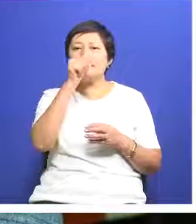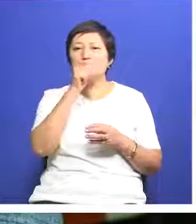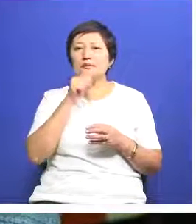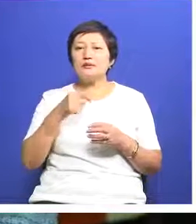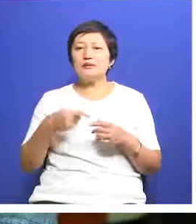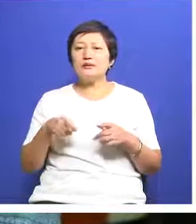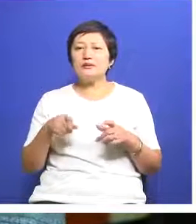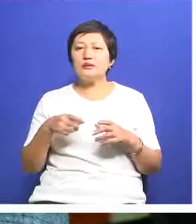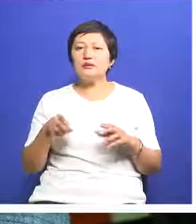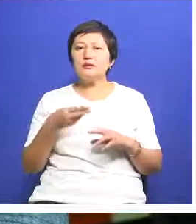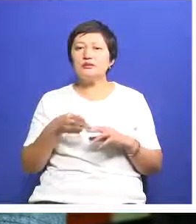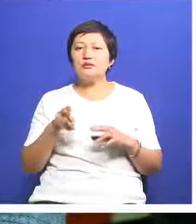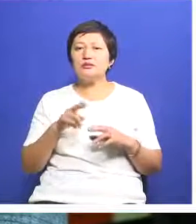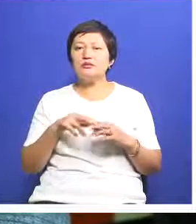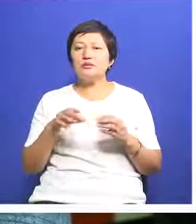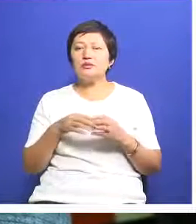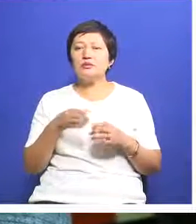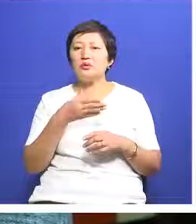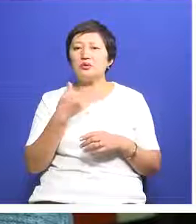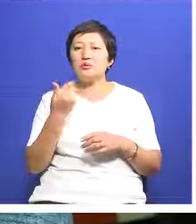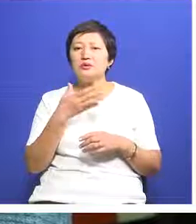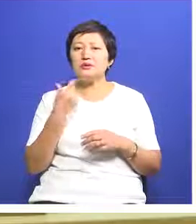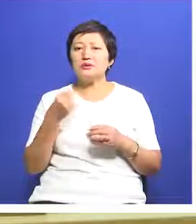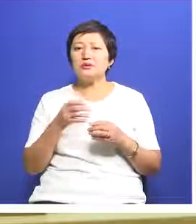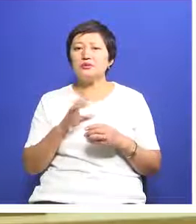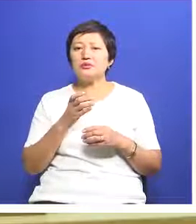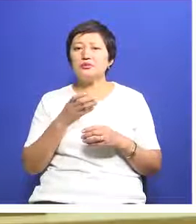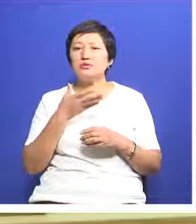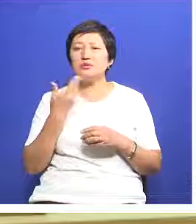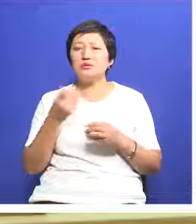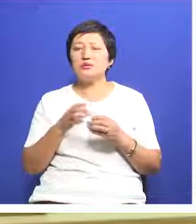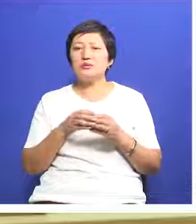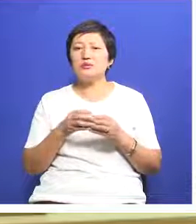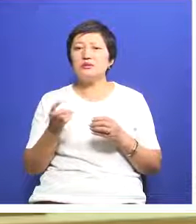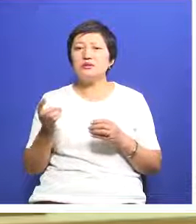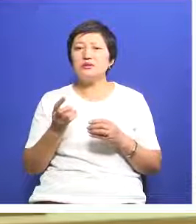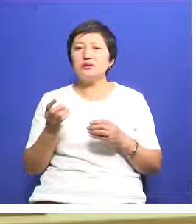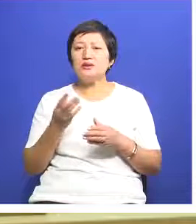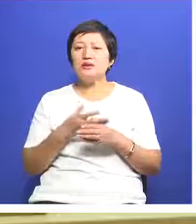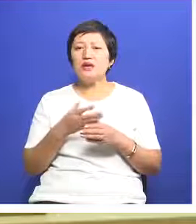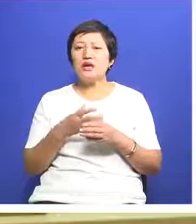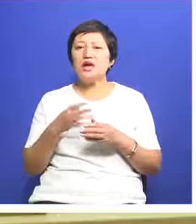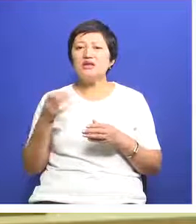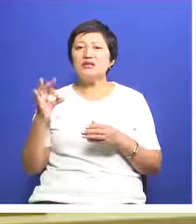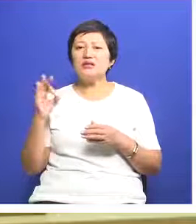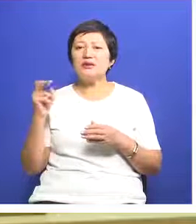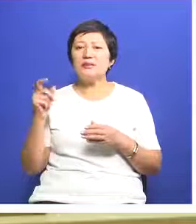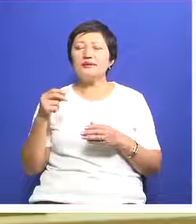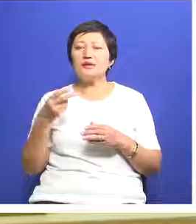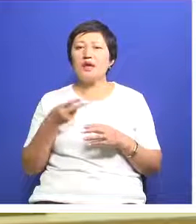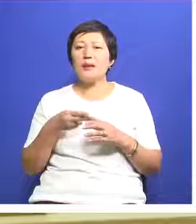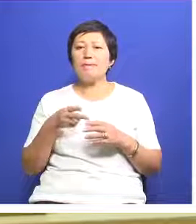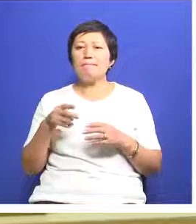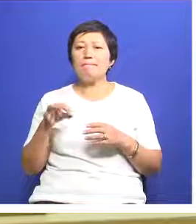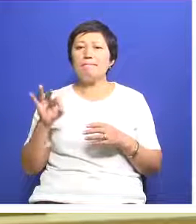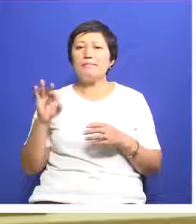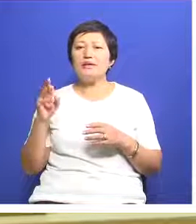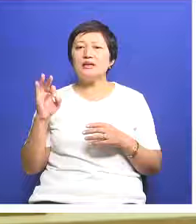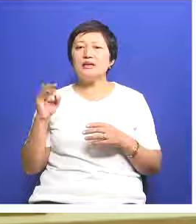нәрсе үзіліс болды. Одан басқа біз үзіліс болған жоқ. Жеткілікті жанармай біз мынау жаңа мемлекет